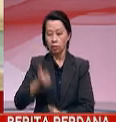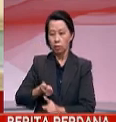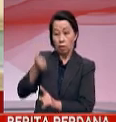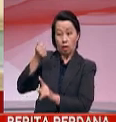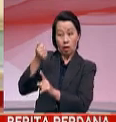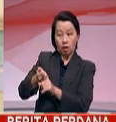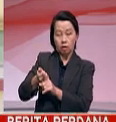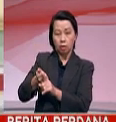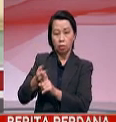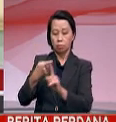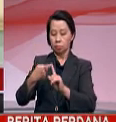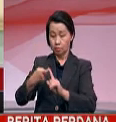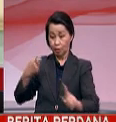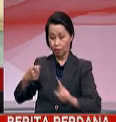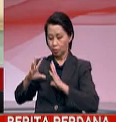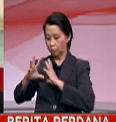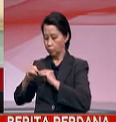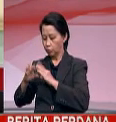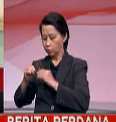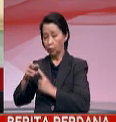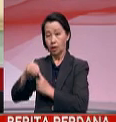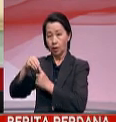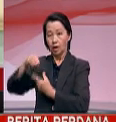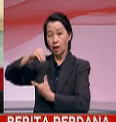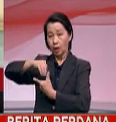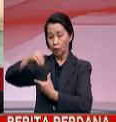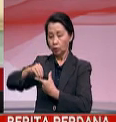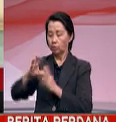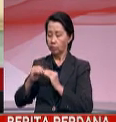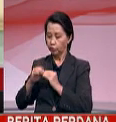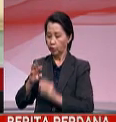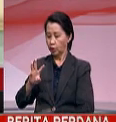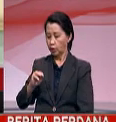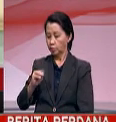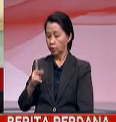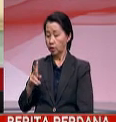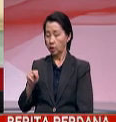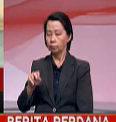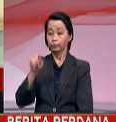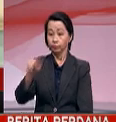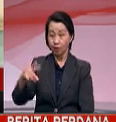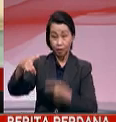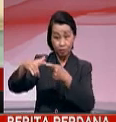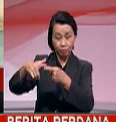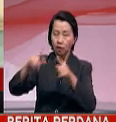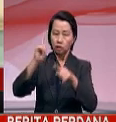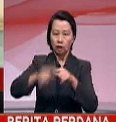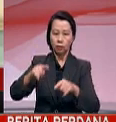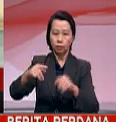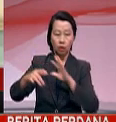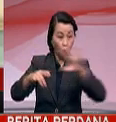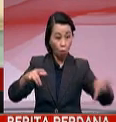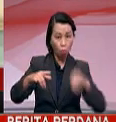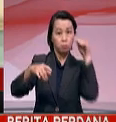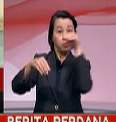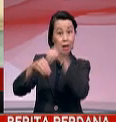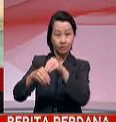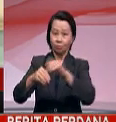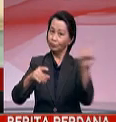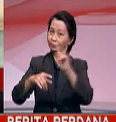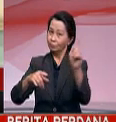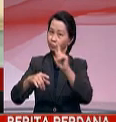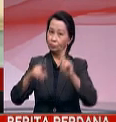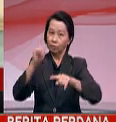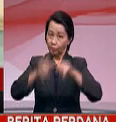arahan yang dikeluarkan oleh mesyuarat khas ataupun MKN ialah mereka tidak boleh mengambil penumpang dengan kapasiti